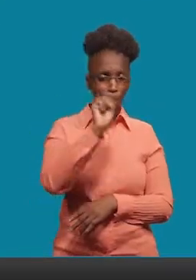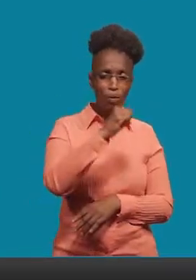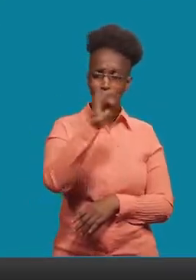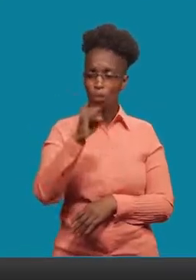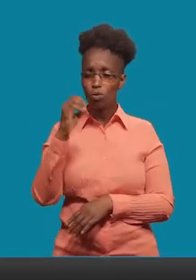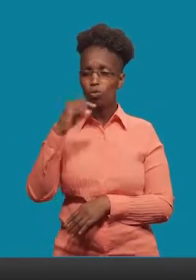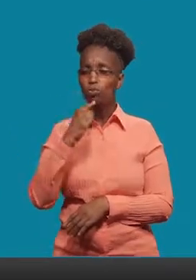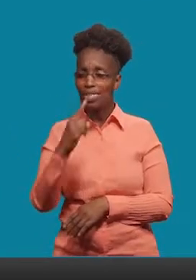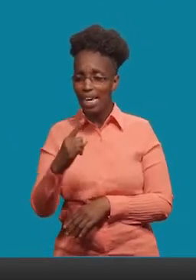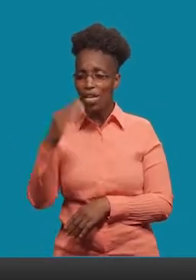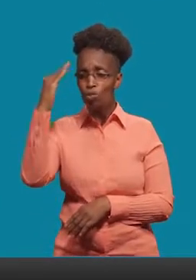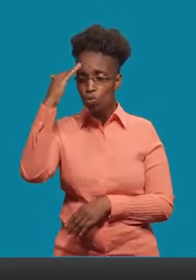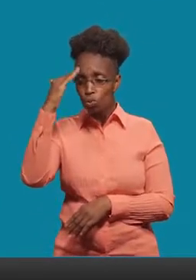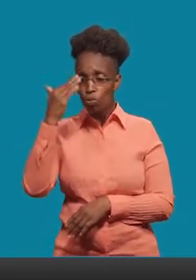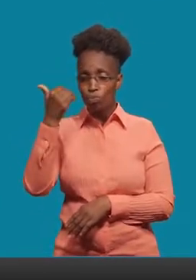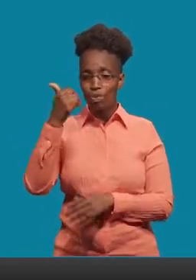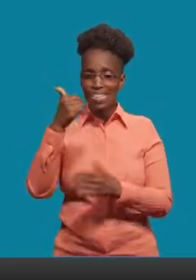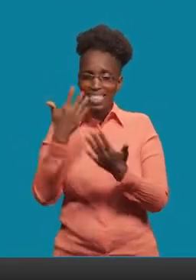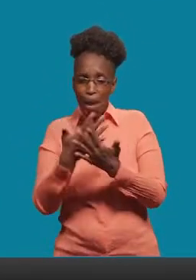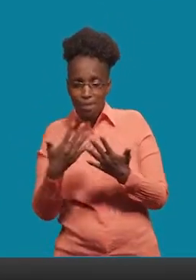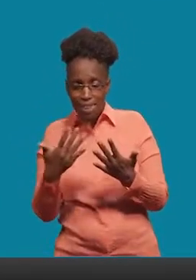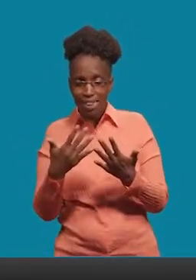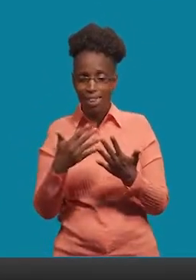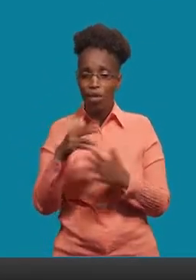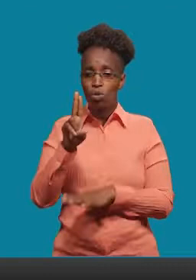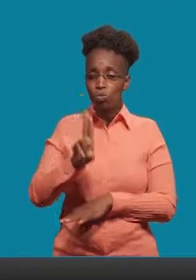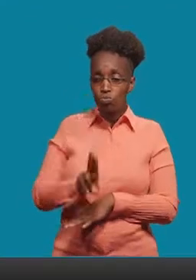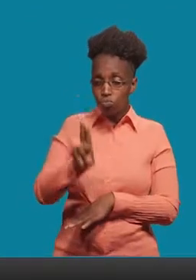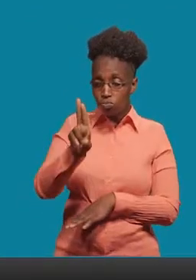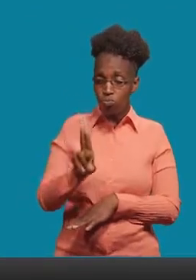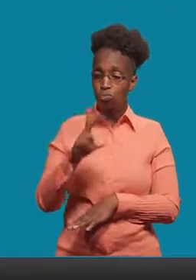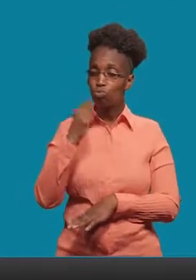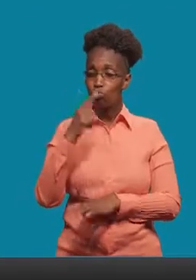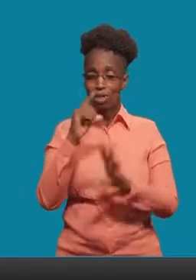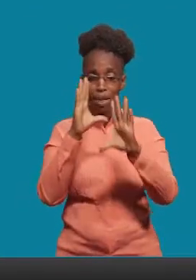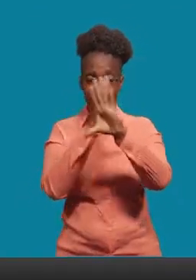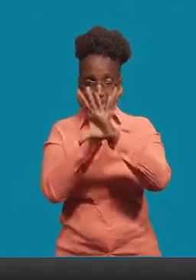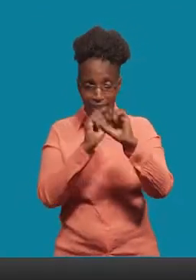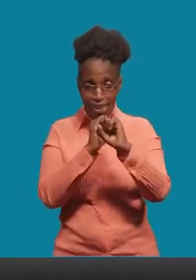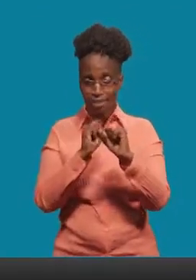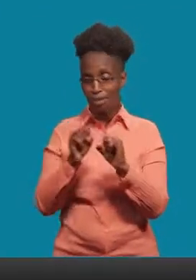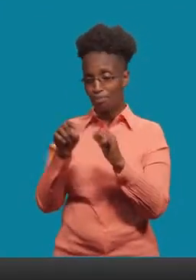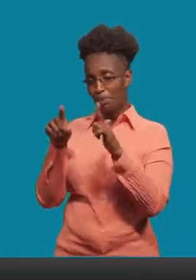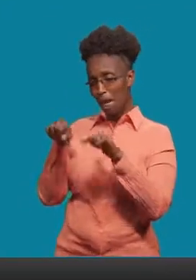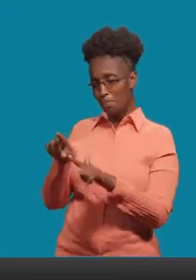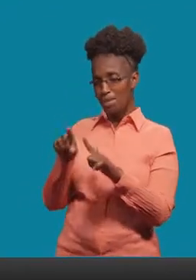you cannot say you know anything because you don't seem to know anything. Uhuru Kenyatta, rais wa